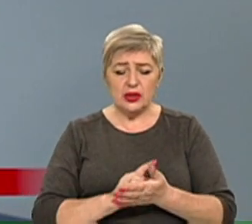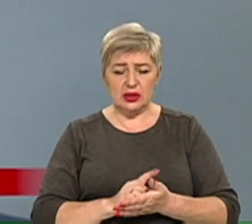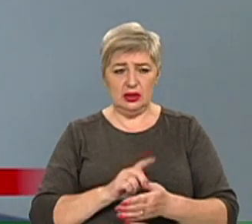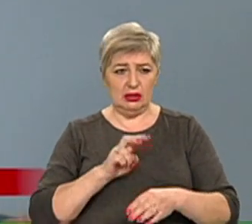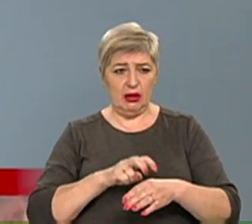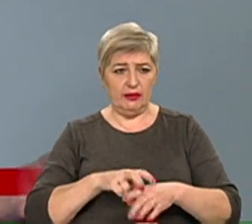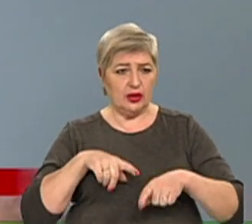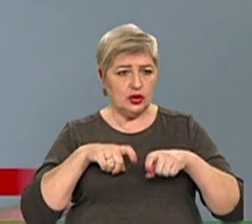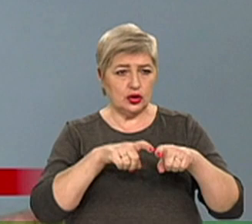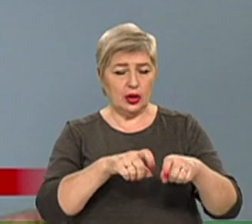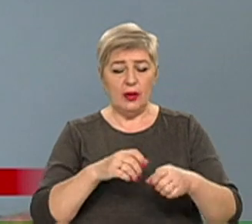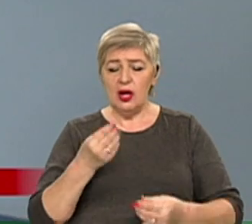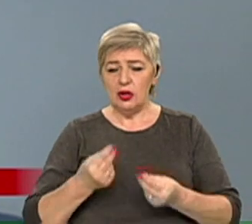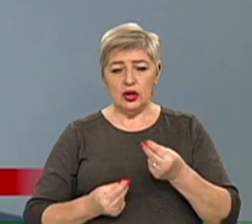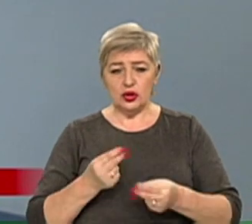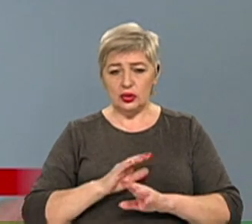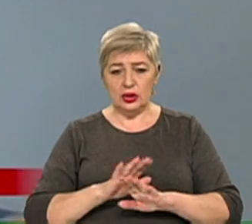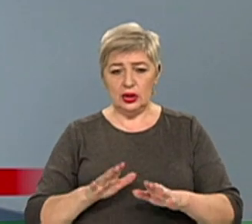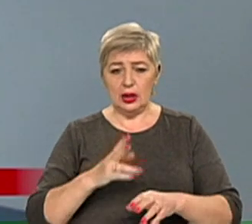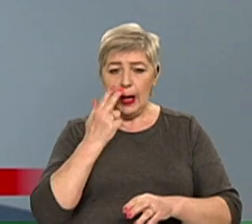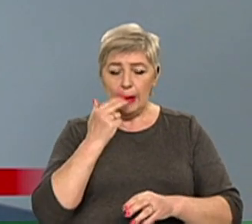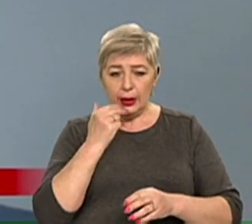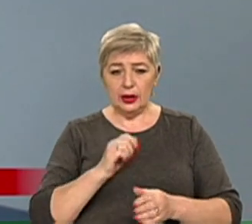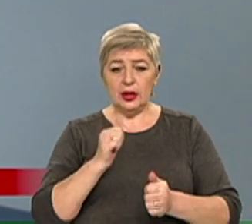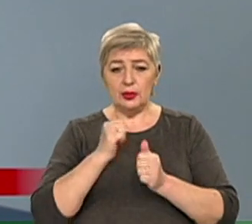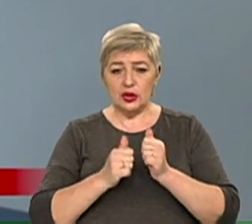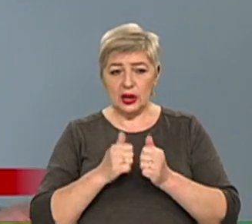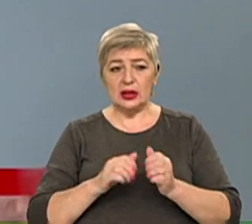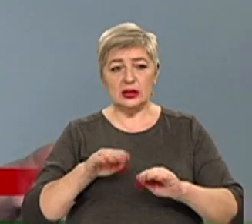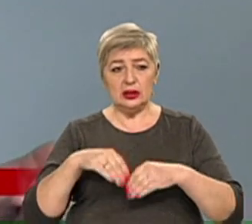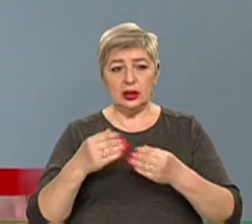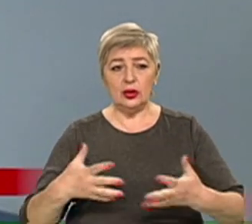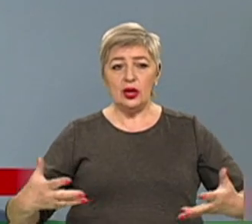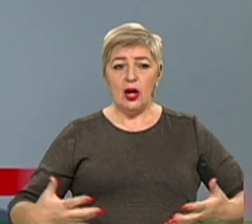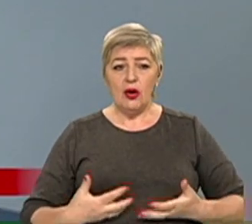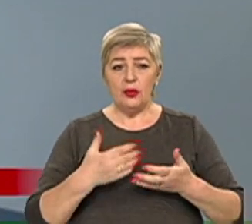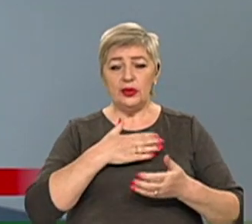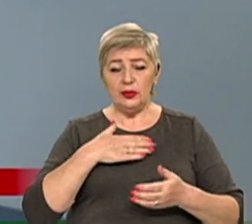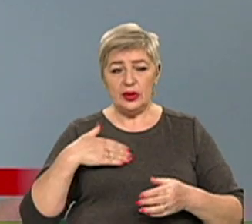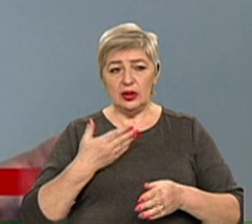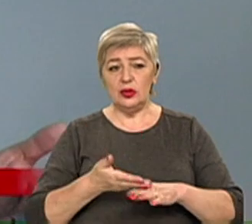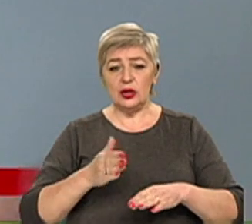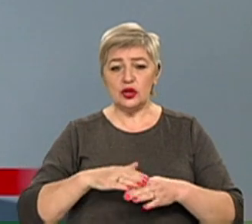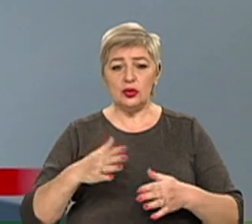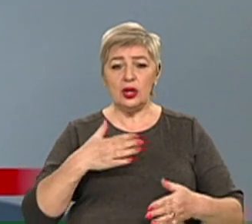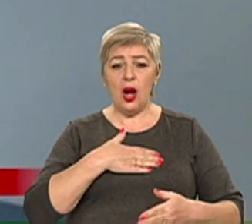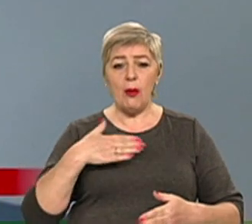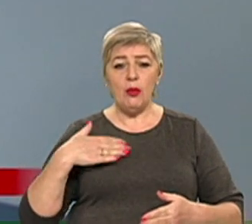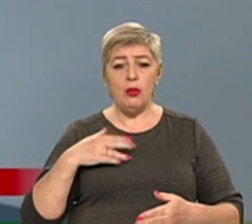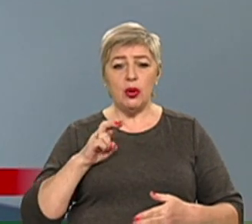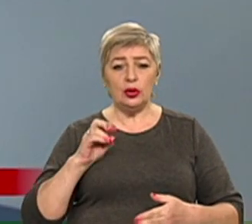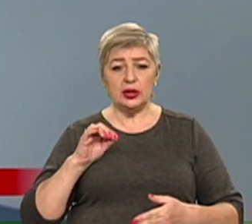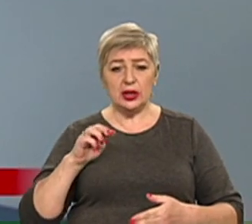Не шутите. Грипп часто дают пневмонии, часто дают тяжелые бронхиты, дают массу